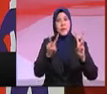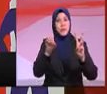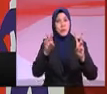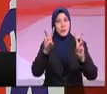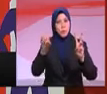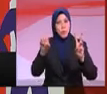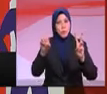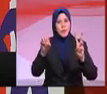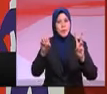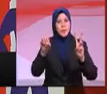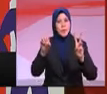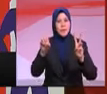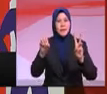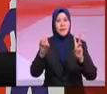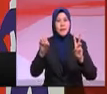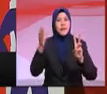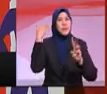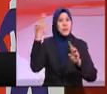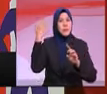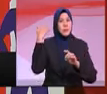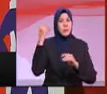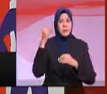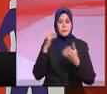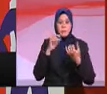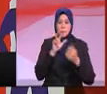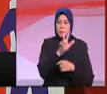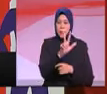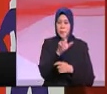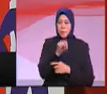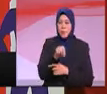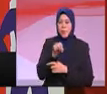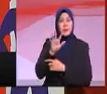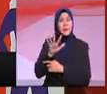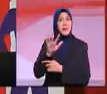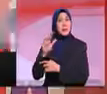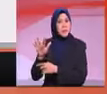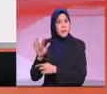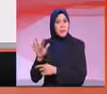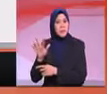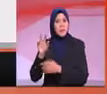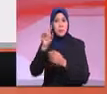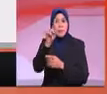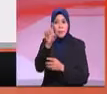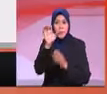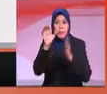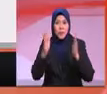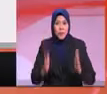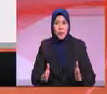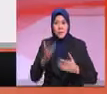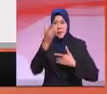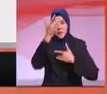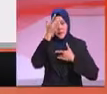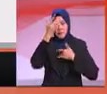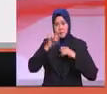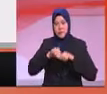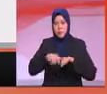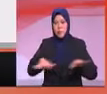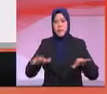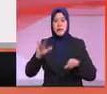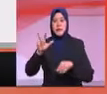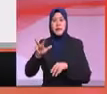dengan jangkaan ketika R0 tu yang 3.55. Berarti 100 orang akan menjangkiti